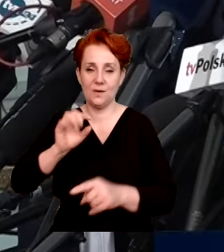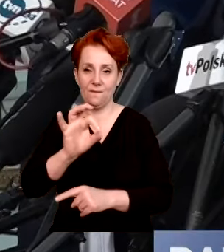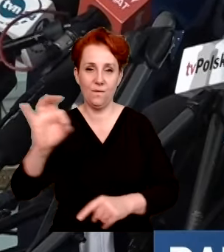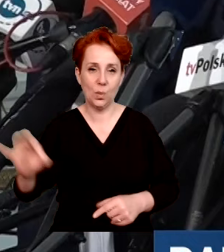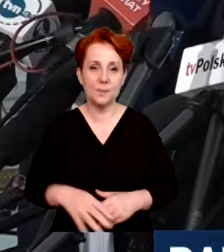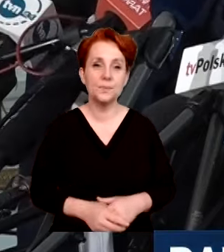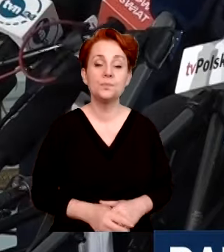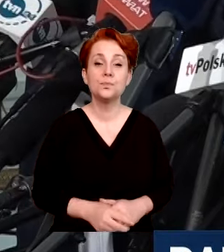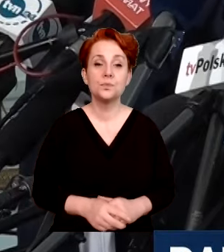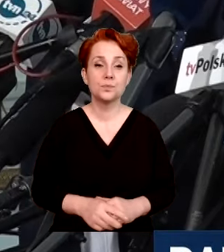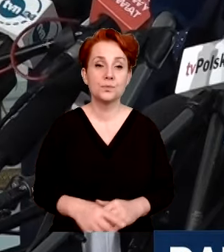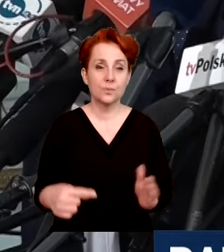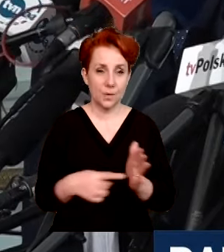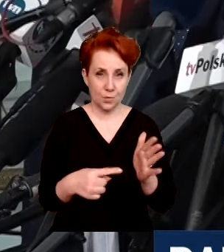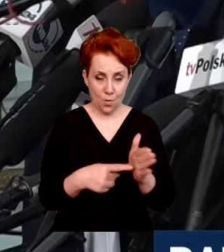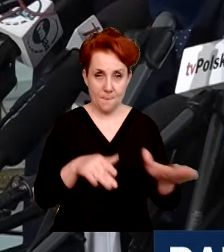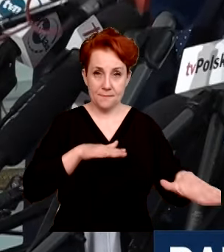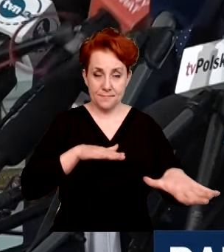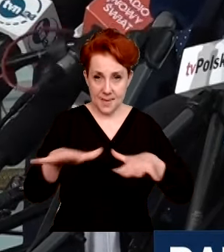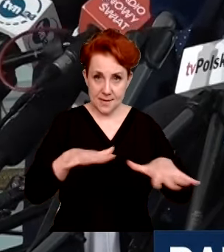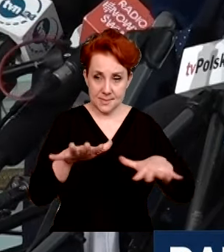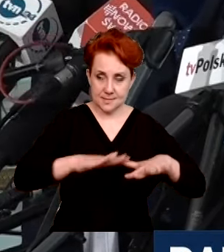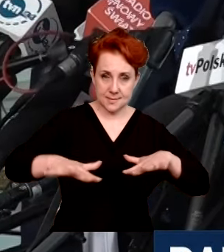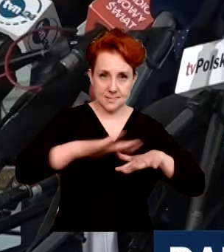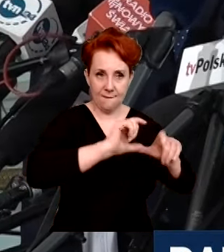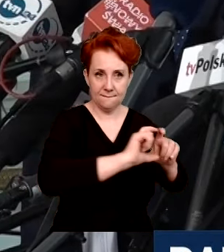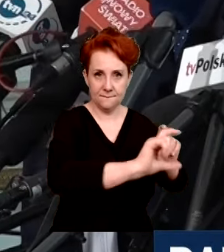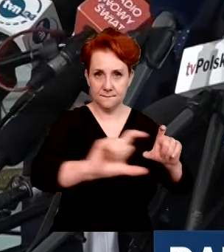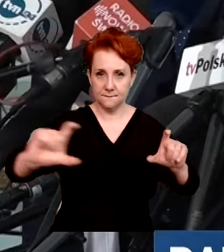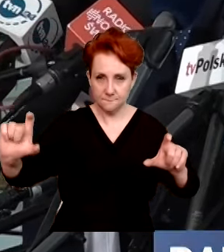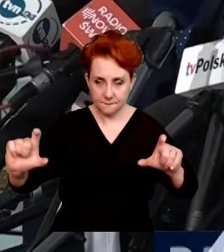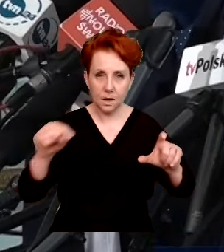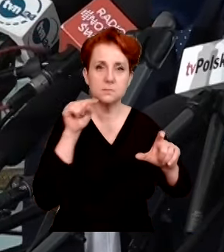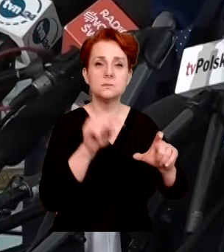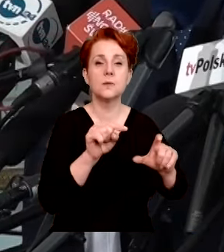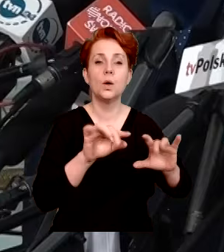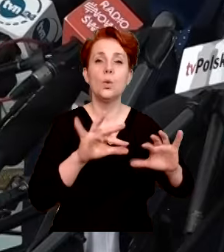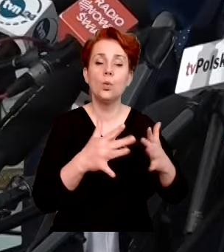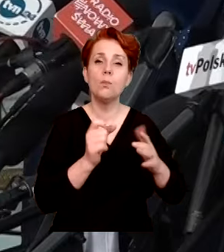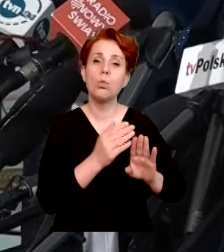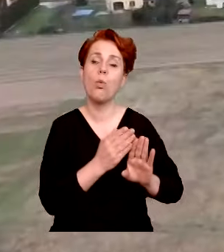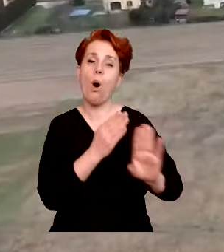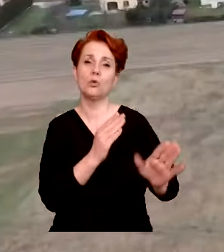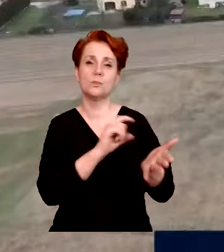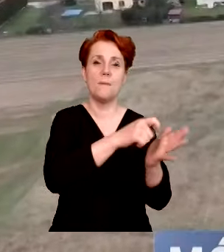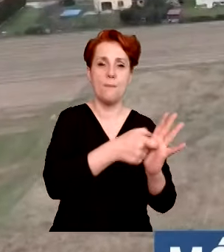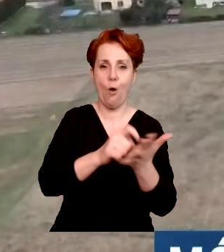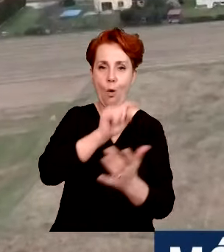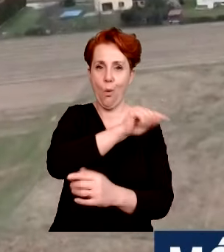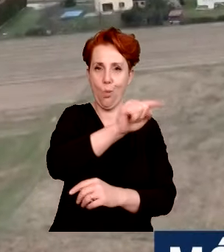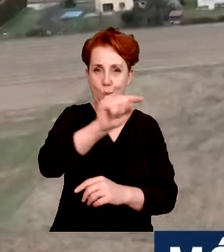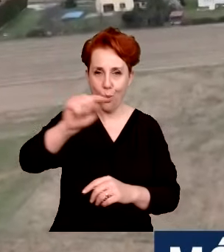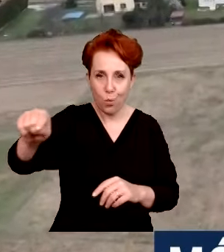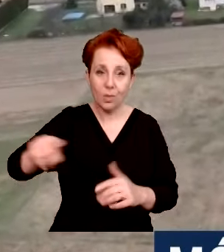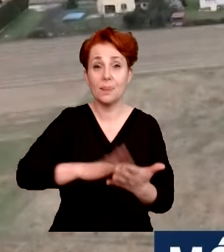Jest to miejsce, które ma, które tworzy oddzielne pomieszczenia, gdzie na